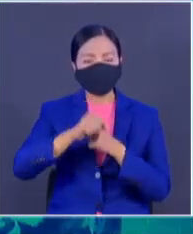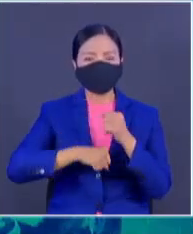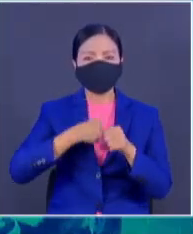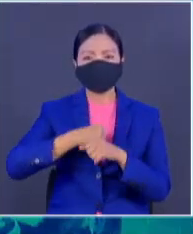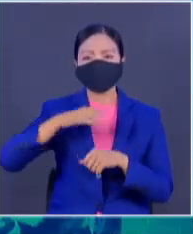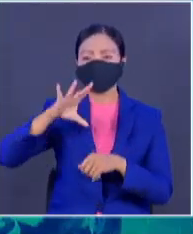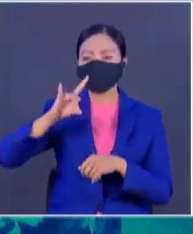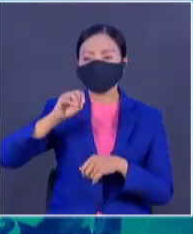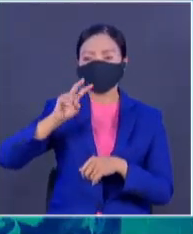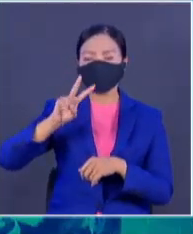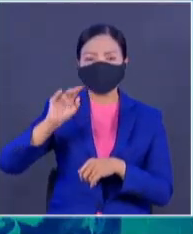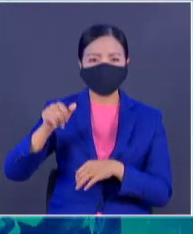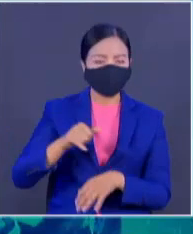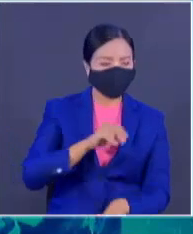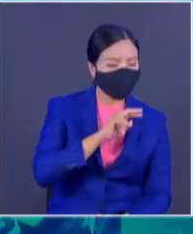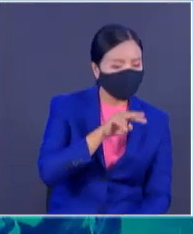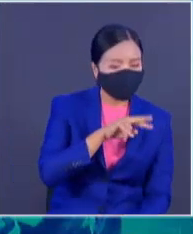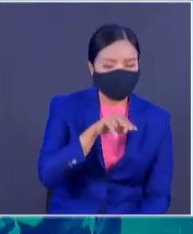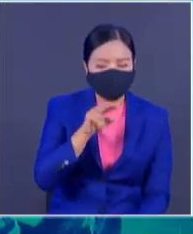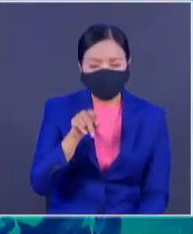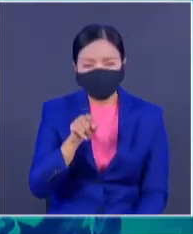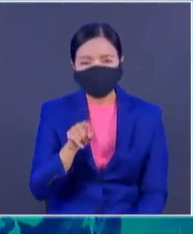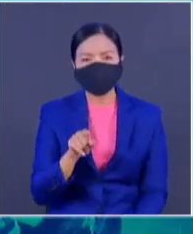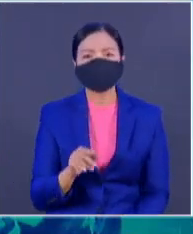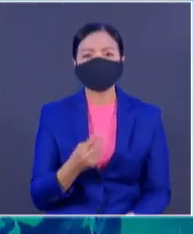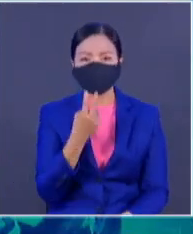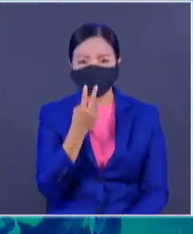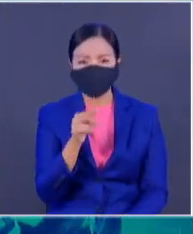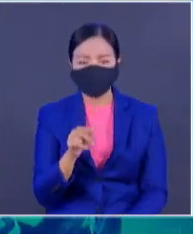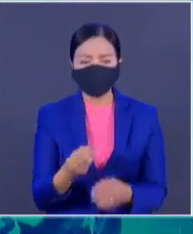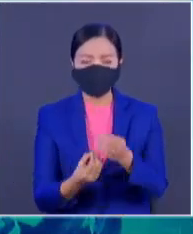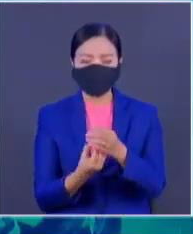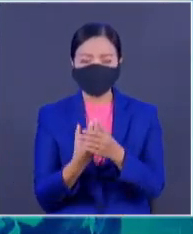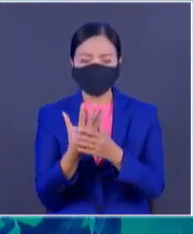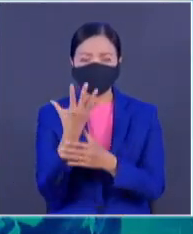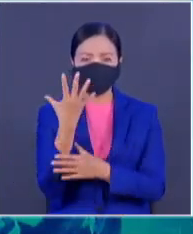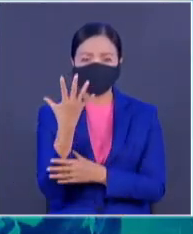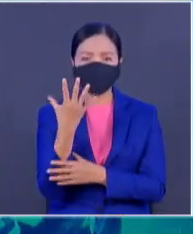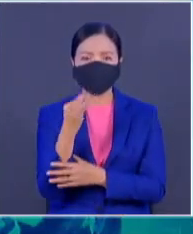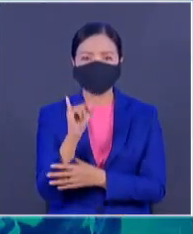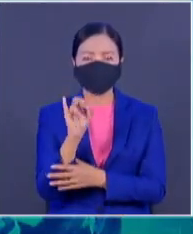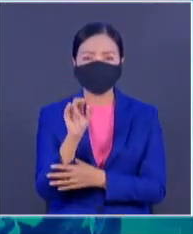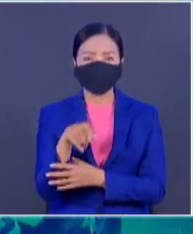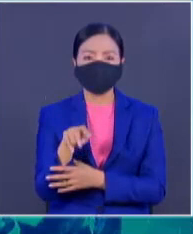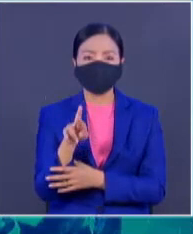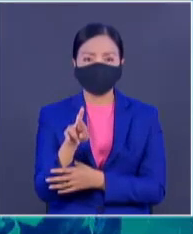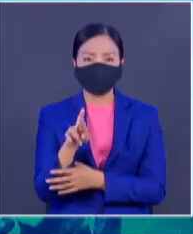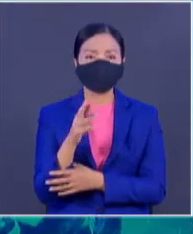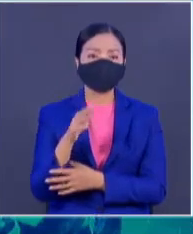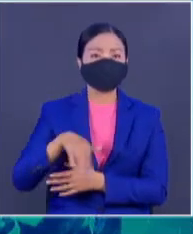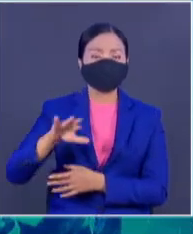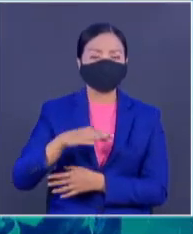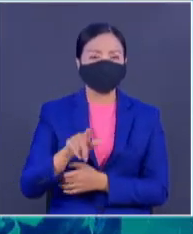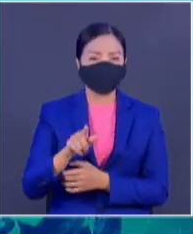ปเดินดูตามบ้านตามกระแสต้นไม้ด่างเนี่ยแหละครับปรากฏว่ามันไปเจอกอไพรเข้าและไพรเหล่านี้ก็ปกติเป็นสีเขียวๆเนี่ยครับปรากฏไปเจ